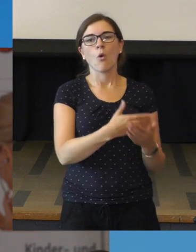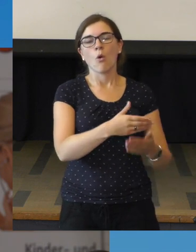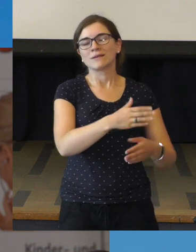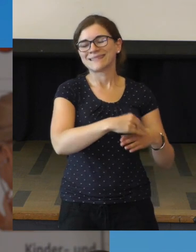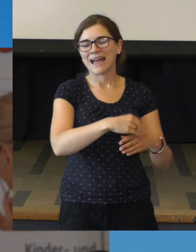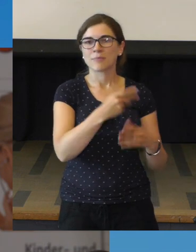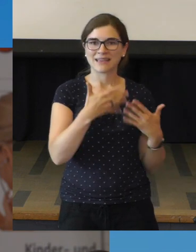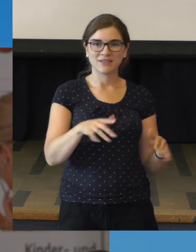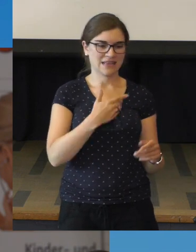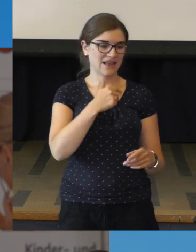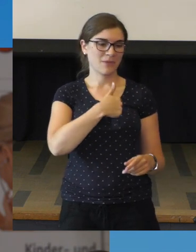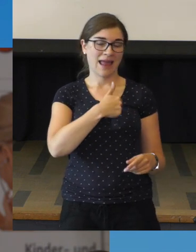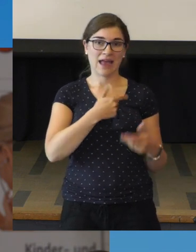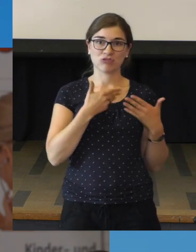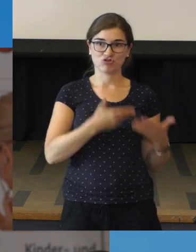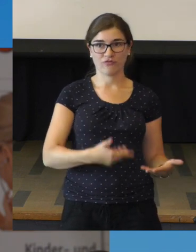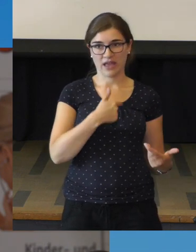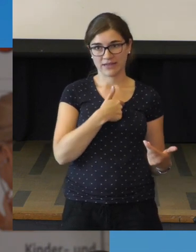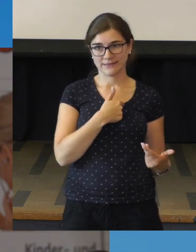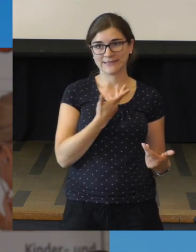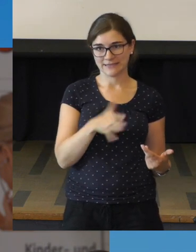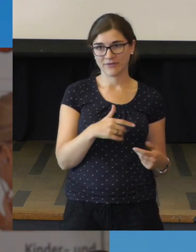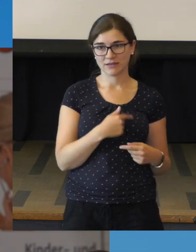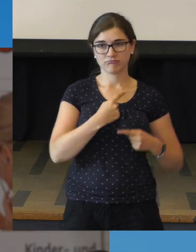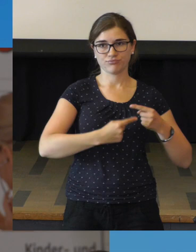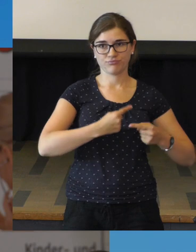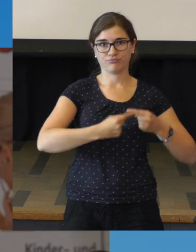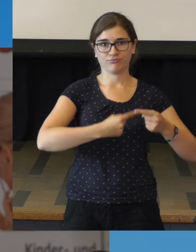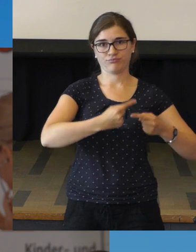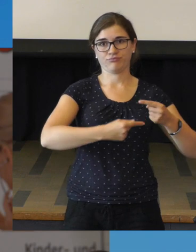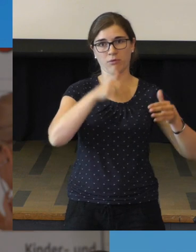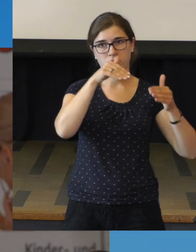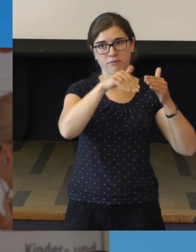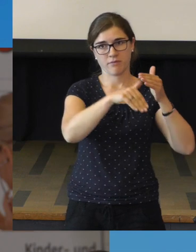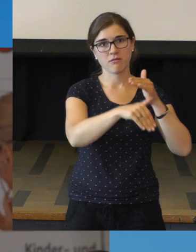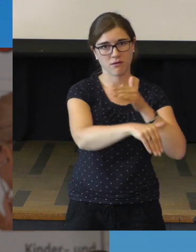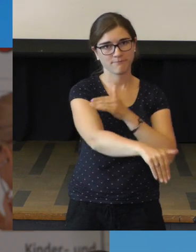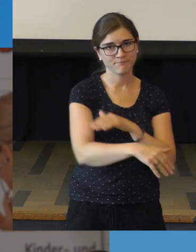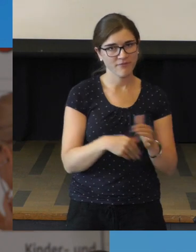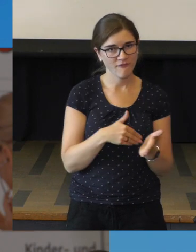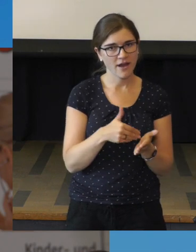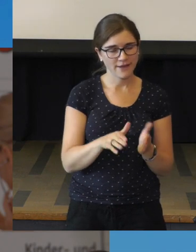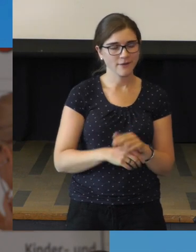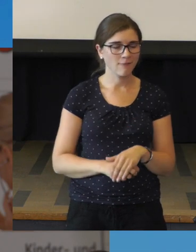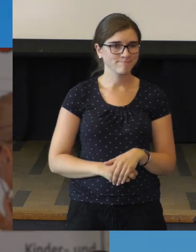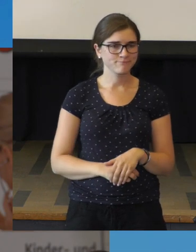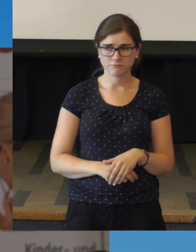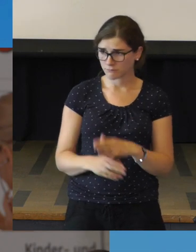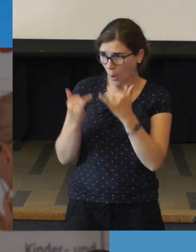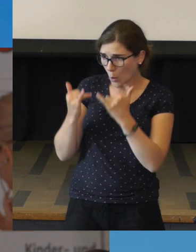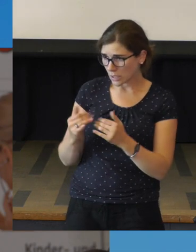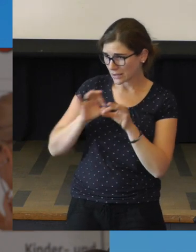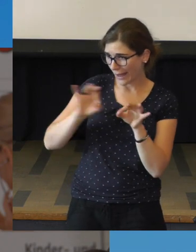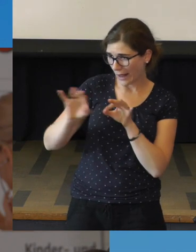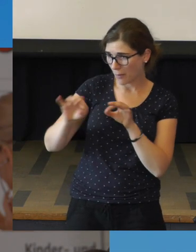schwere Herzinsuffizienz, die sich dann auch im Laufe der Jahre noch verschlechtert hat. Und jetzt treffen Sie